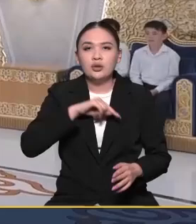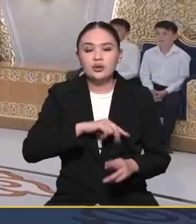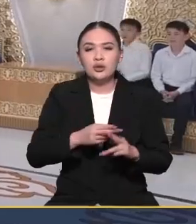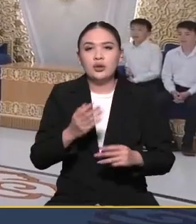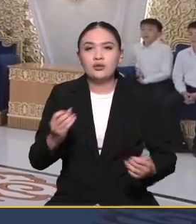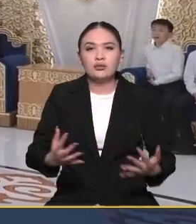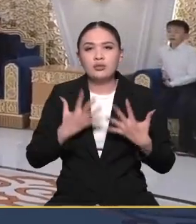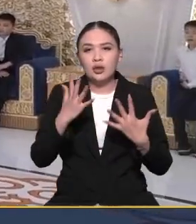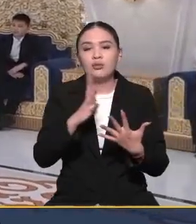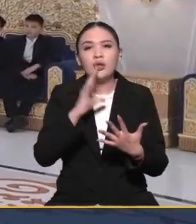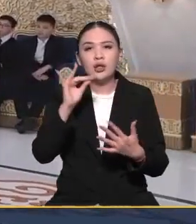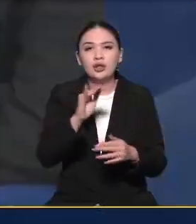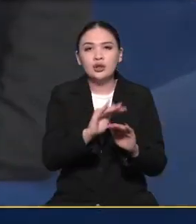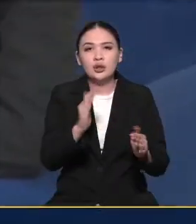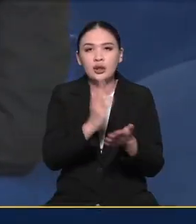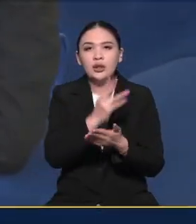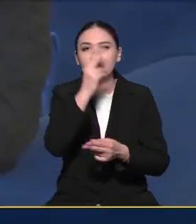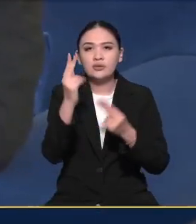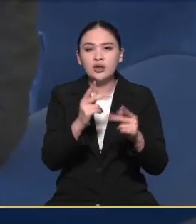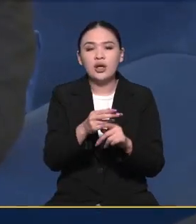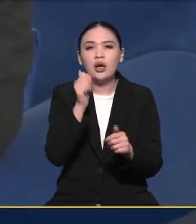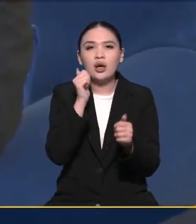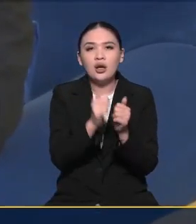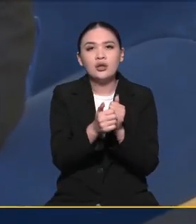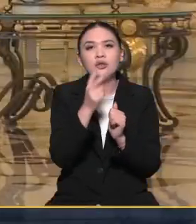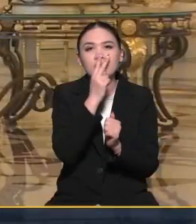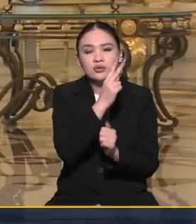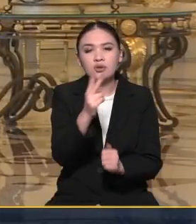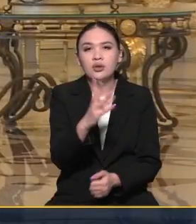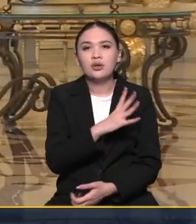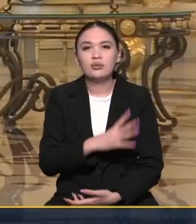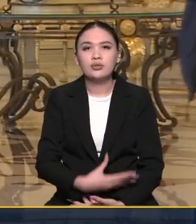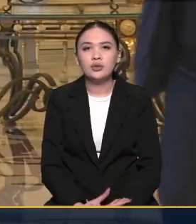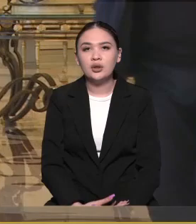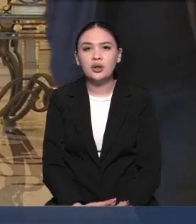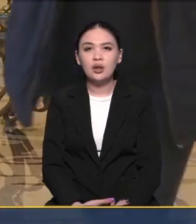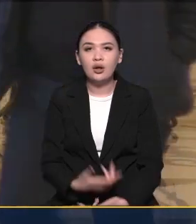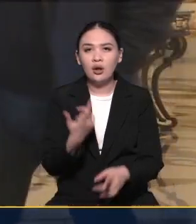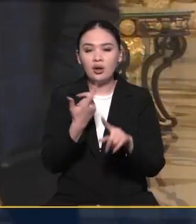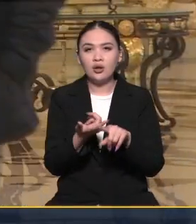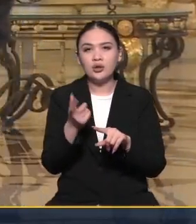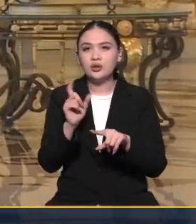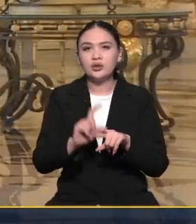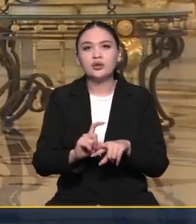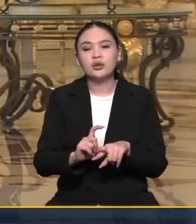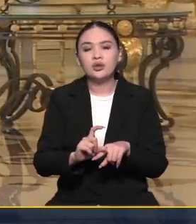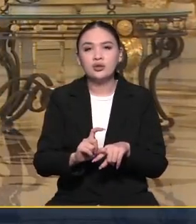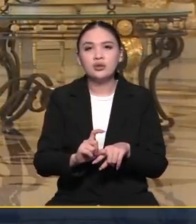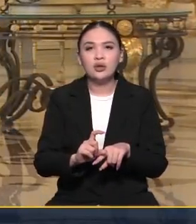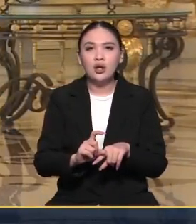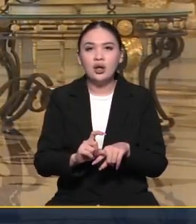и художники, которые обращали внимание на каждую деталь. Очень такие впечатлительные.